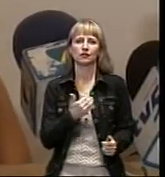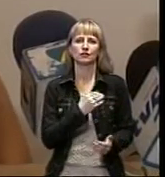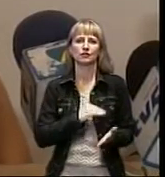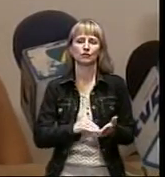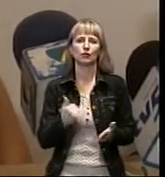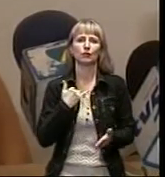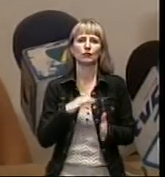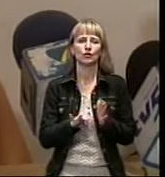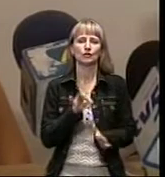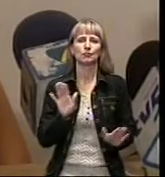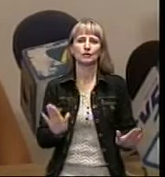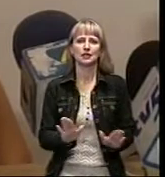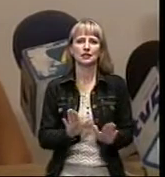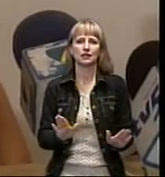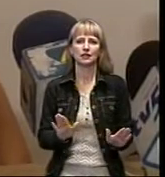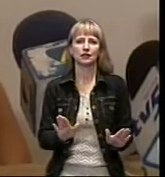мене виходять пісні,